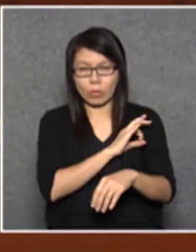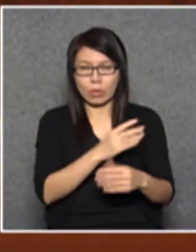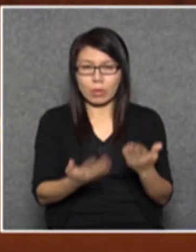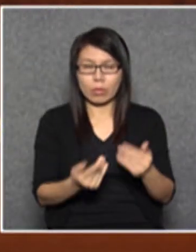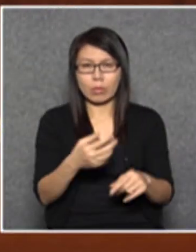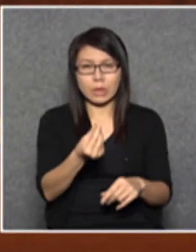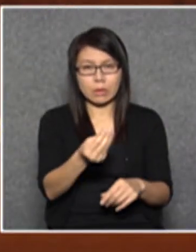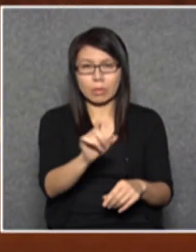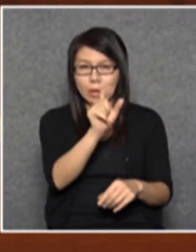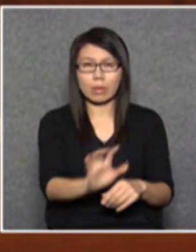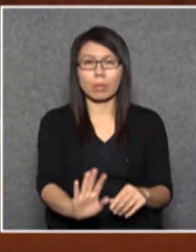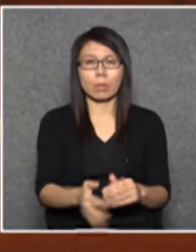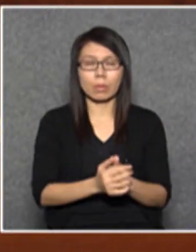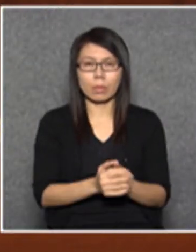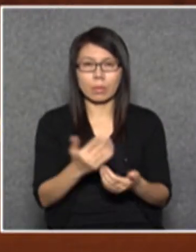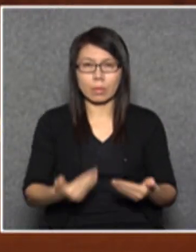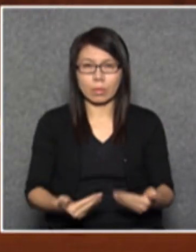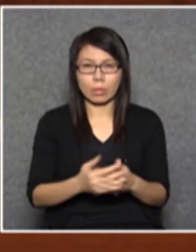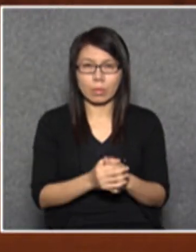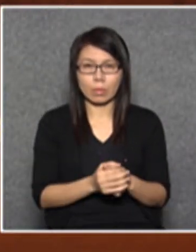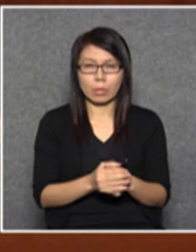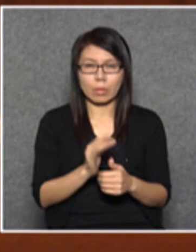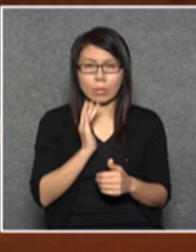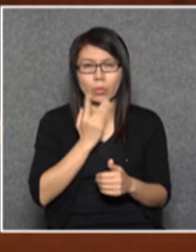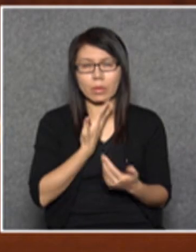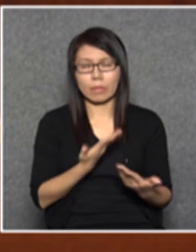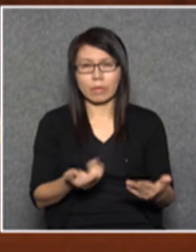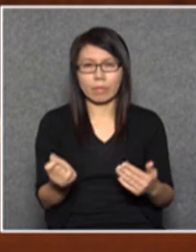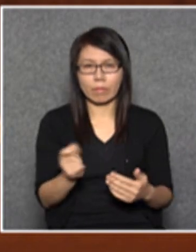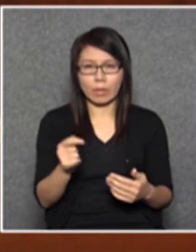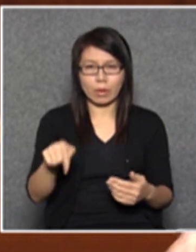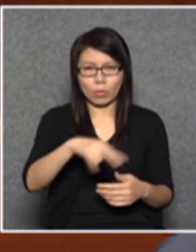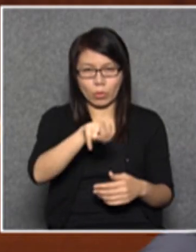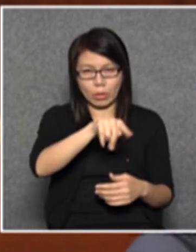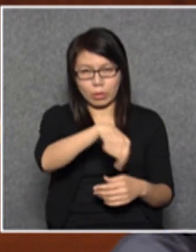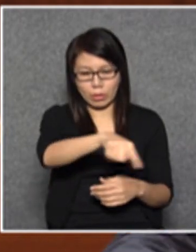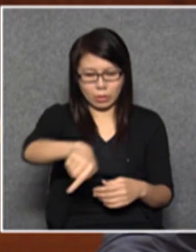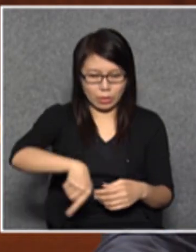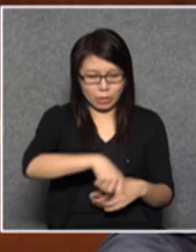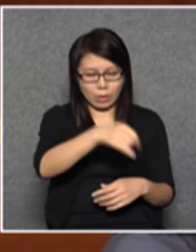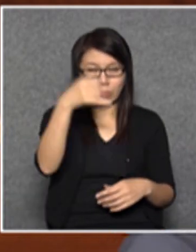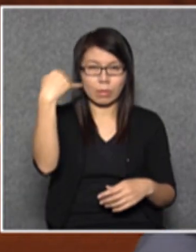問題，現在呢是沒有辦法可以即時可以找到塊這樣的地。